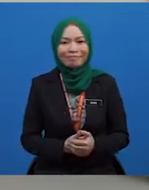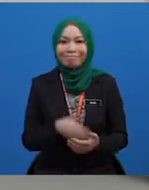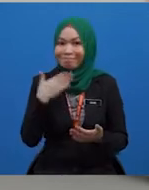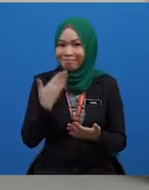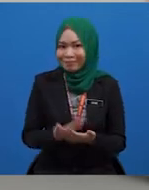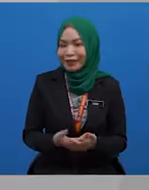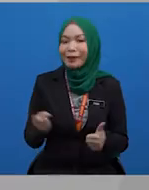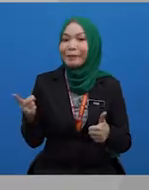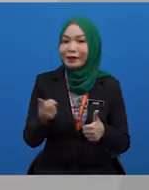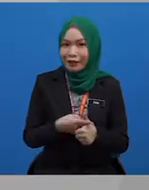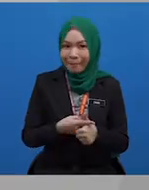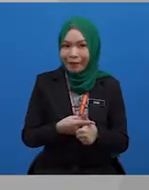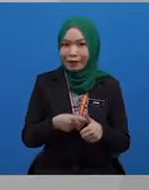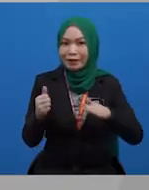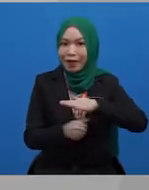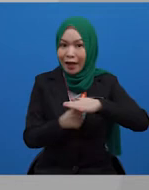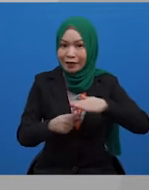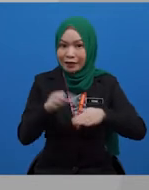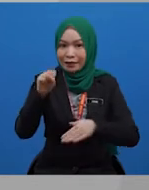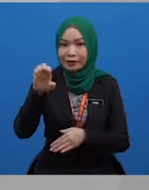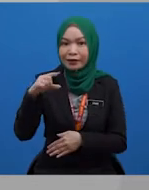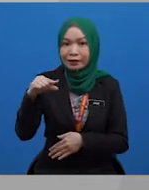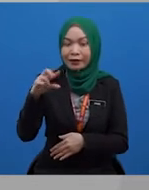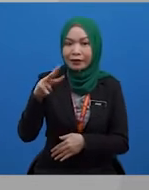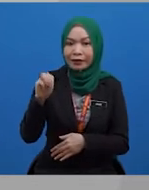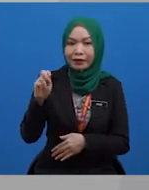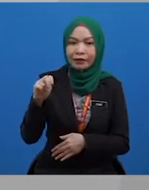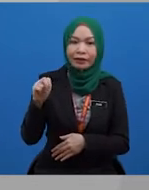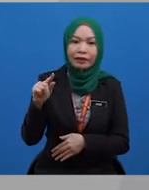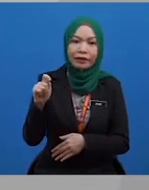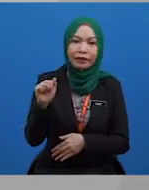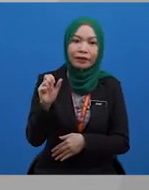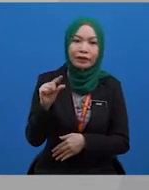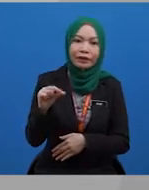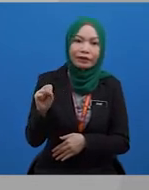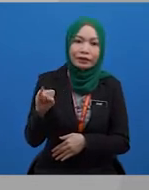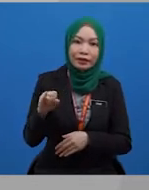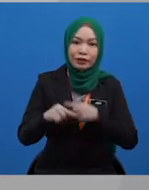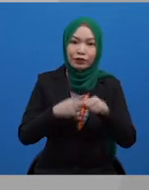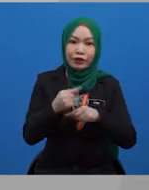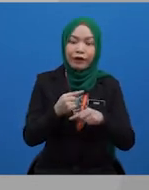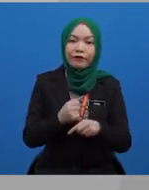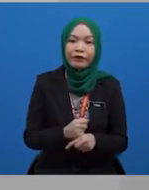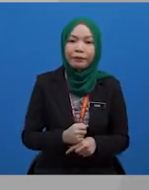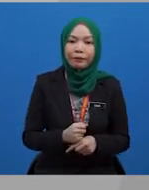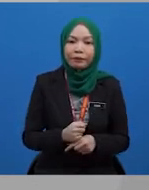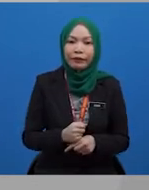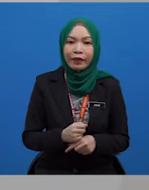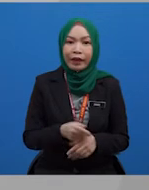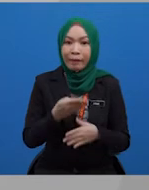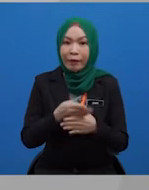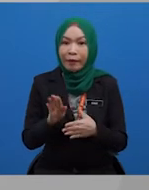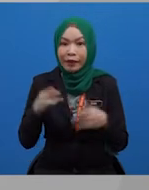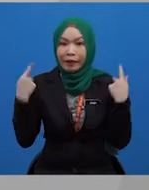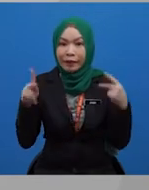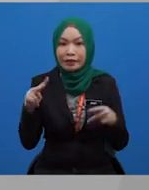Baiklah, yang pertama, asas segmentasi geografi. Maksudnya, merupakan pembahagian pasaran kepada segmen